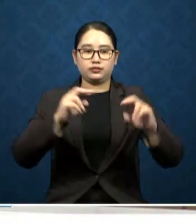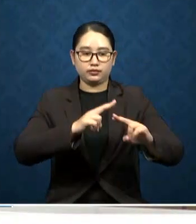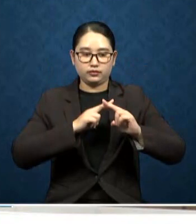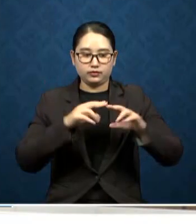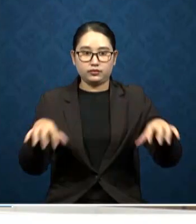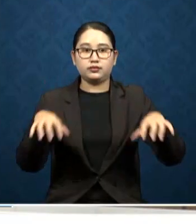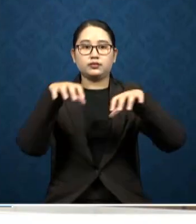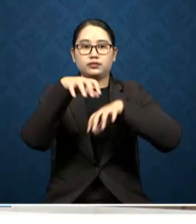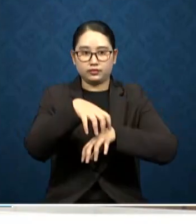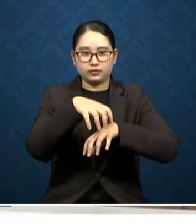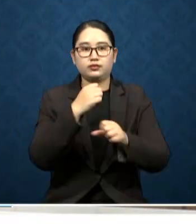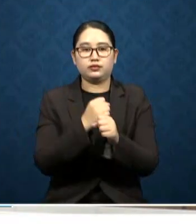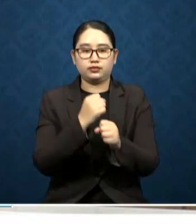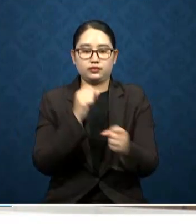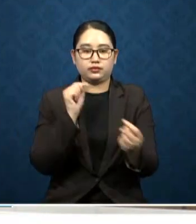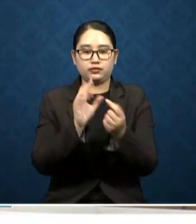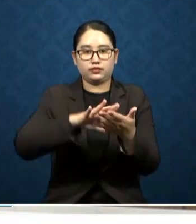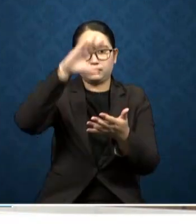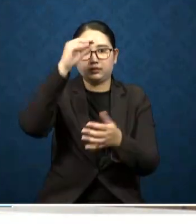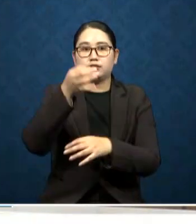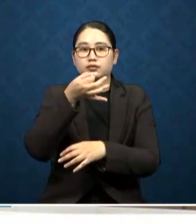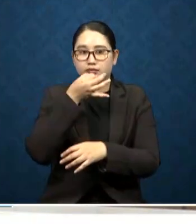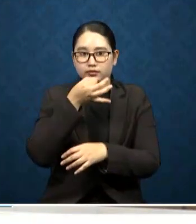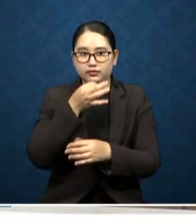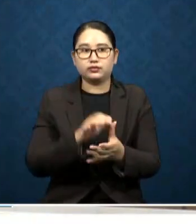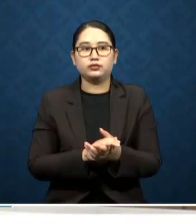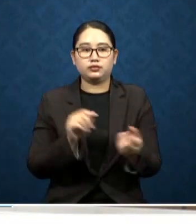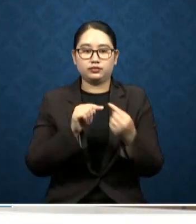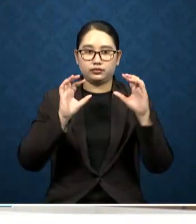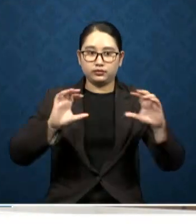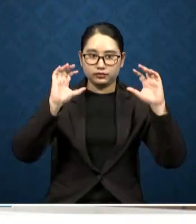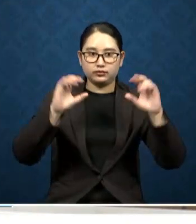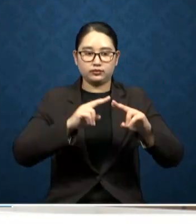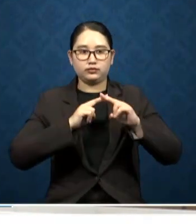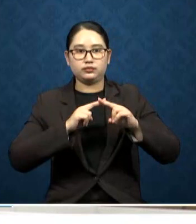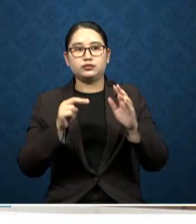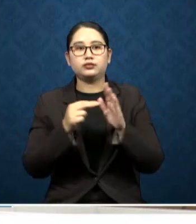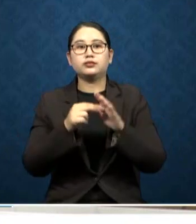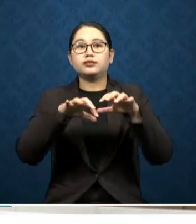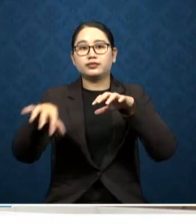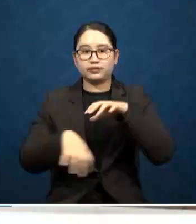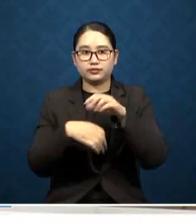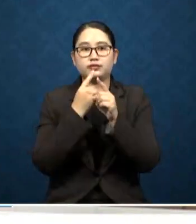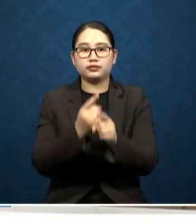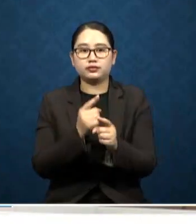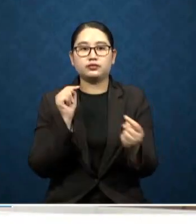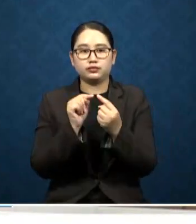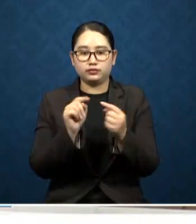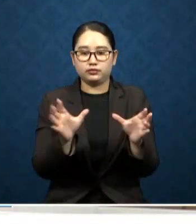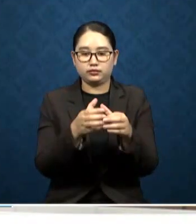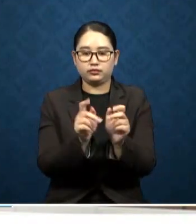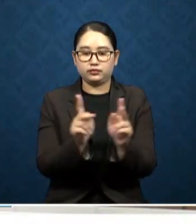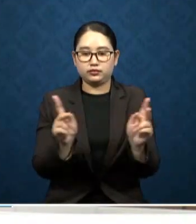กันควบรวมเป็นการศึกษาอาชีวศึกษาทั้งรัฐและเอกชนให้อยู่ภายใต้สังกัดเดียวกันคือสังกัดคณะ